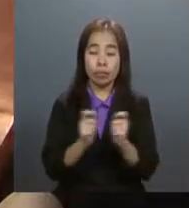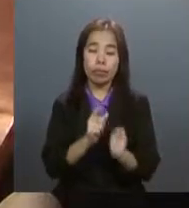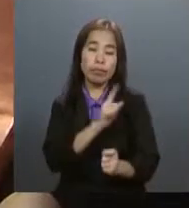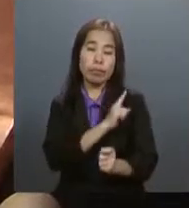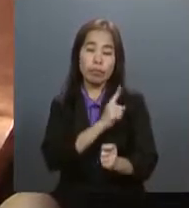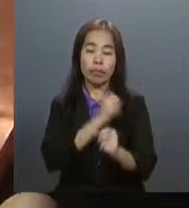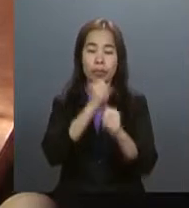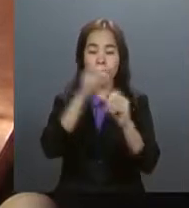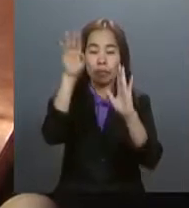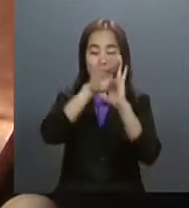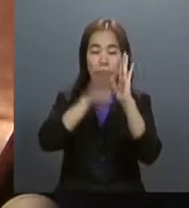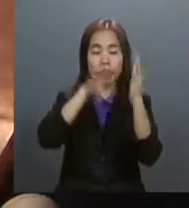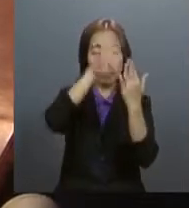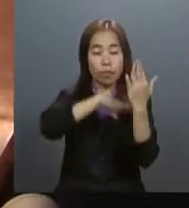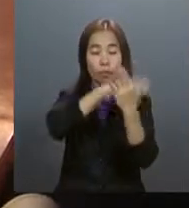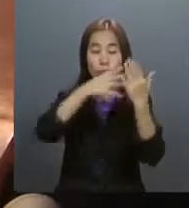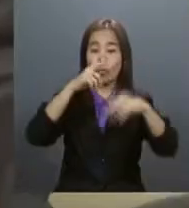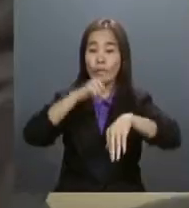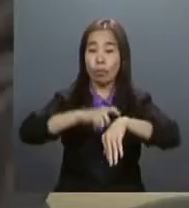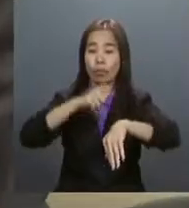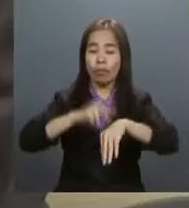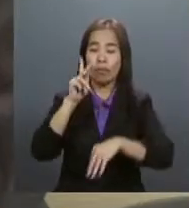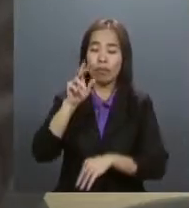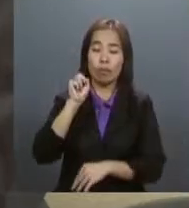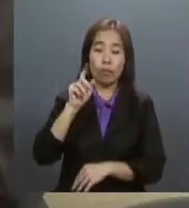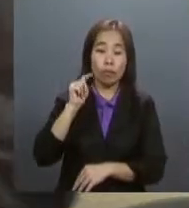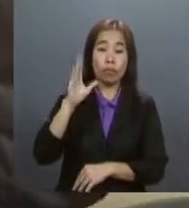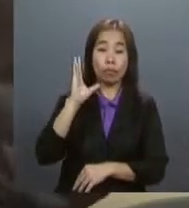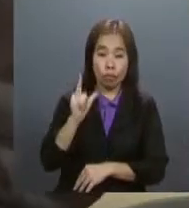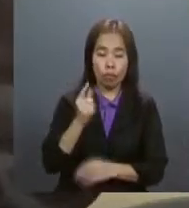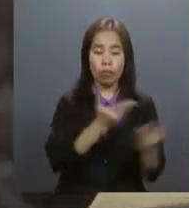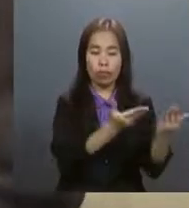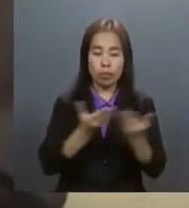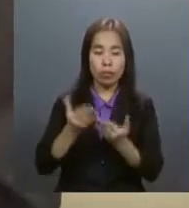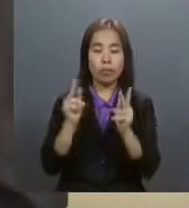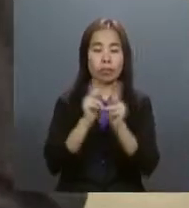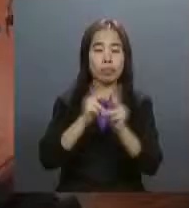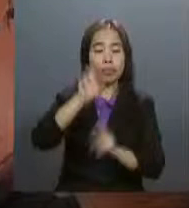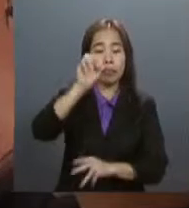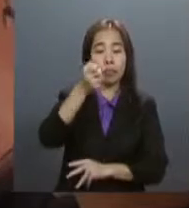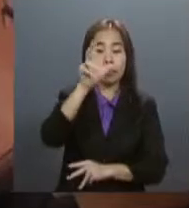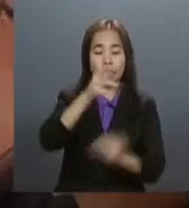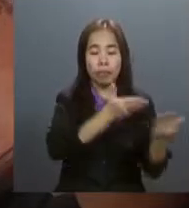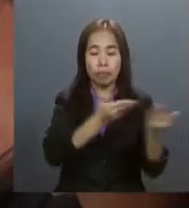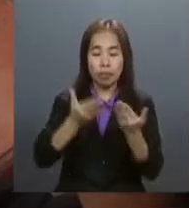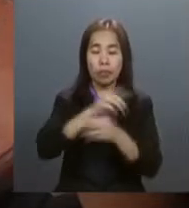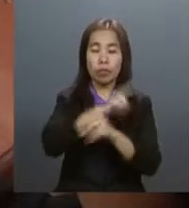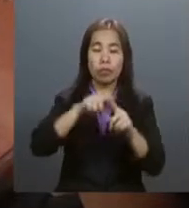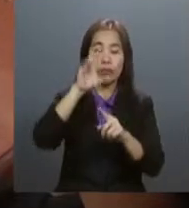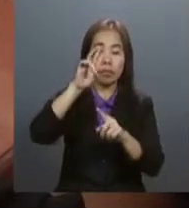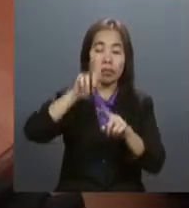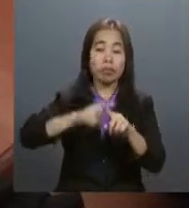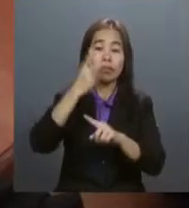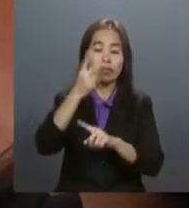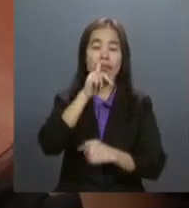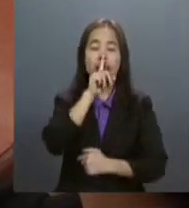และเนื้อหารายการของกสทช.เตรียมเชิญผู้บริหารช่อง3ชี้แจงในวันที่7มีนาคมนี้เพื่อสอบถามถึงหลักจ